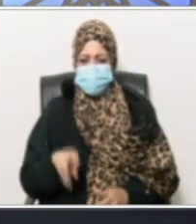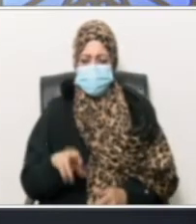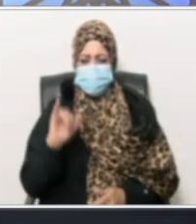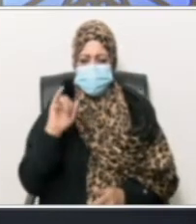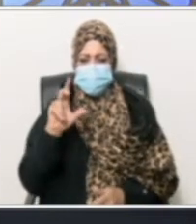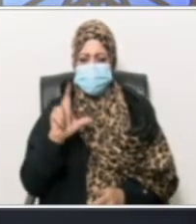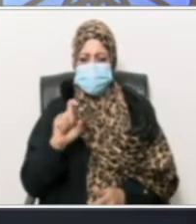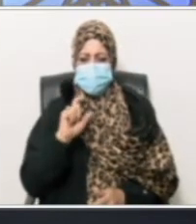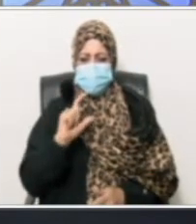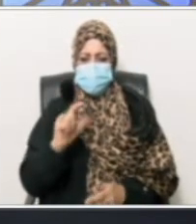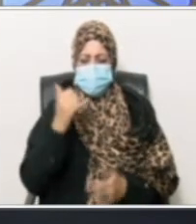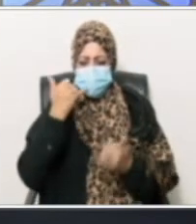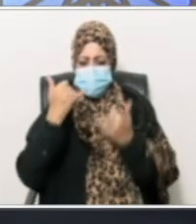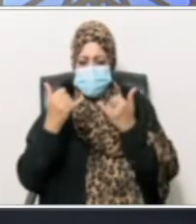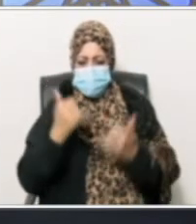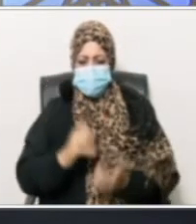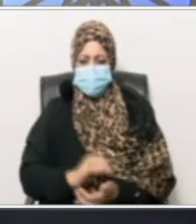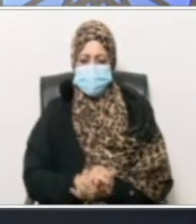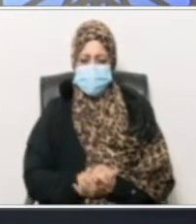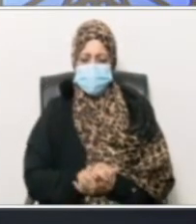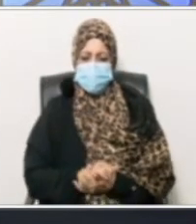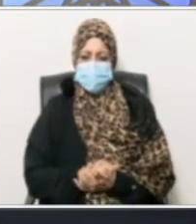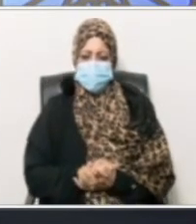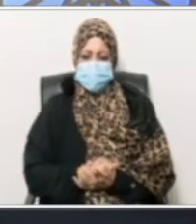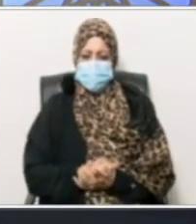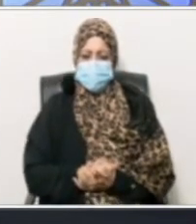الأخ أسامة من طرابلس.